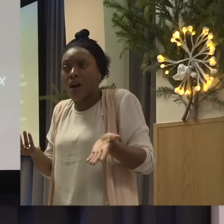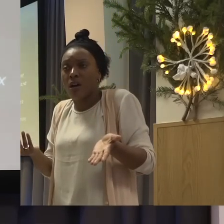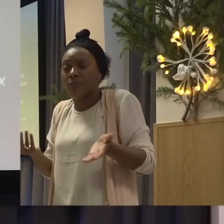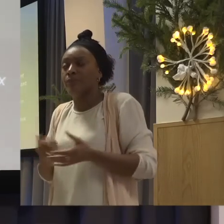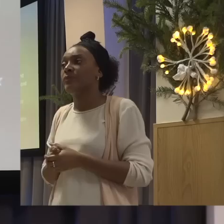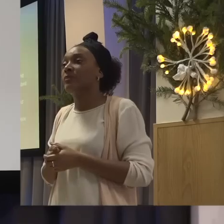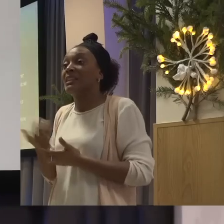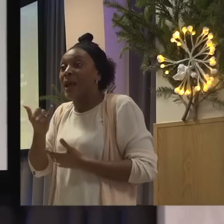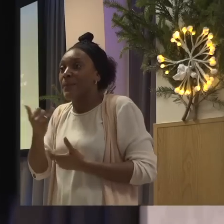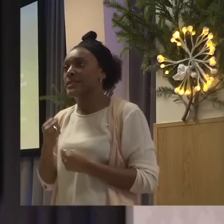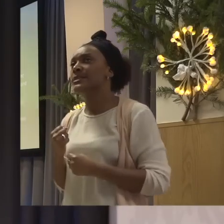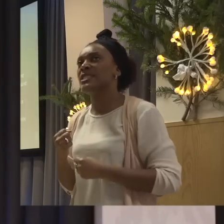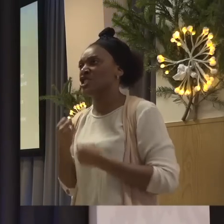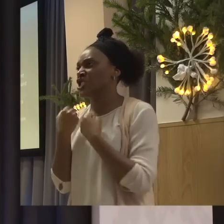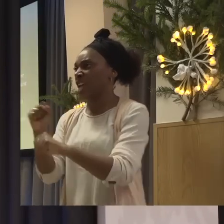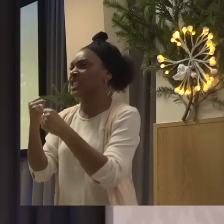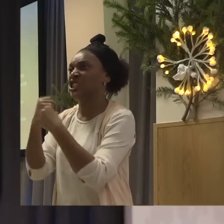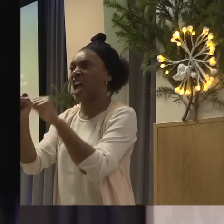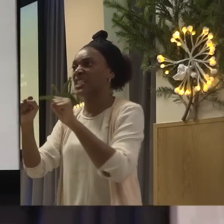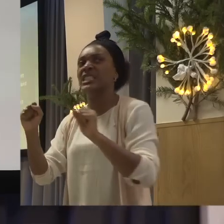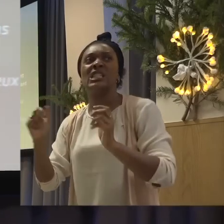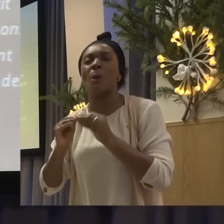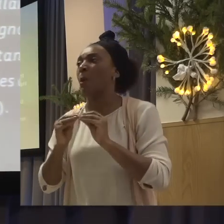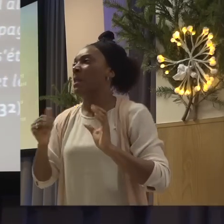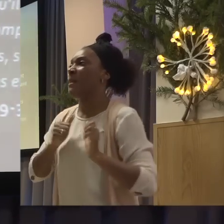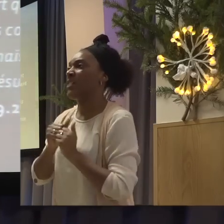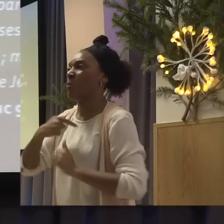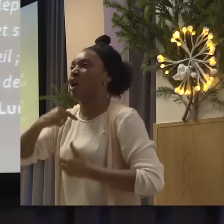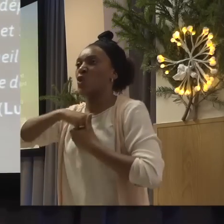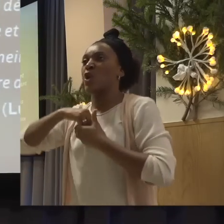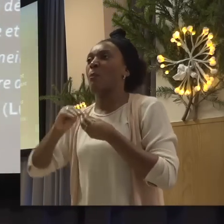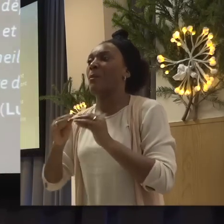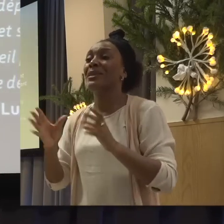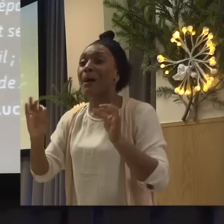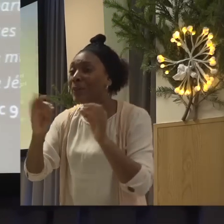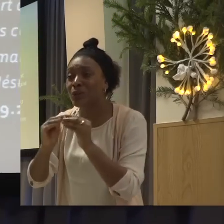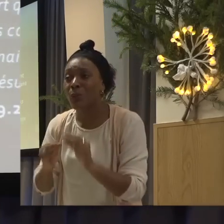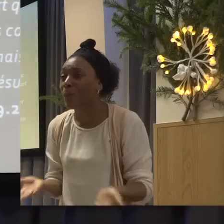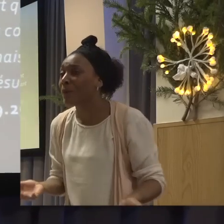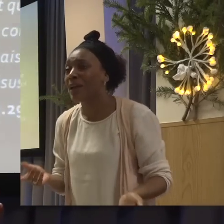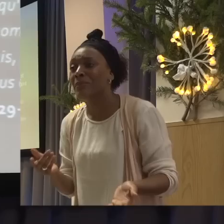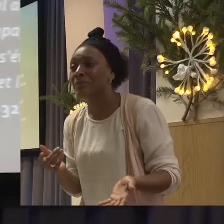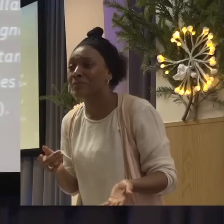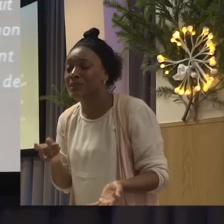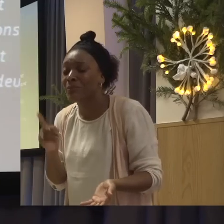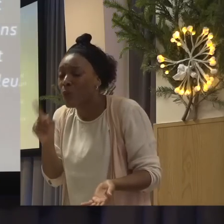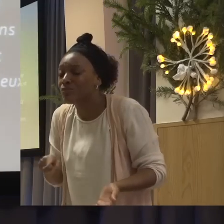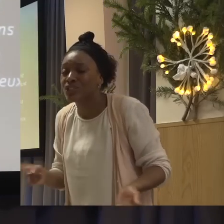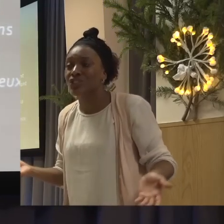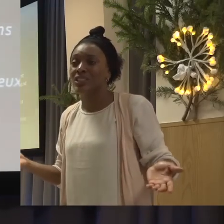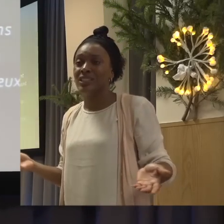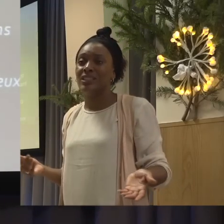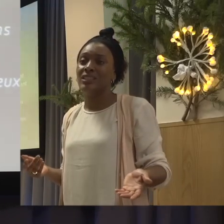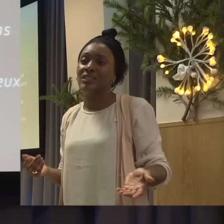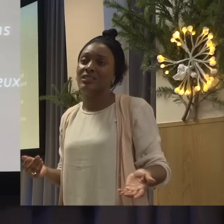que d'être figé, je crois, il y a un problème avec moi, il y a un problème avec moi. Il n'y a pas de problème avec toi, pas forcément. S'il y a un problème,